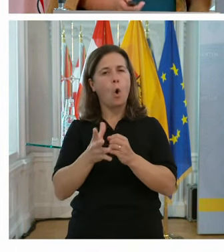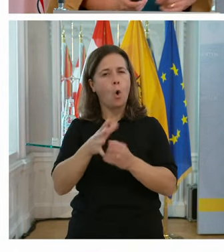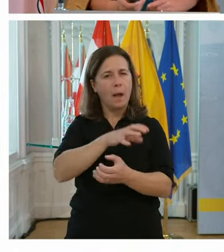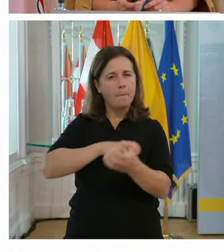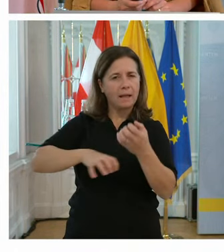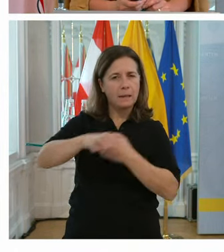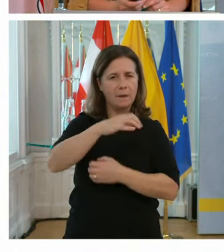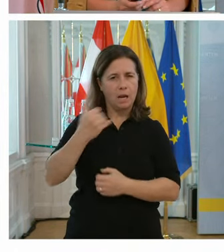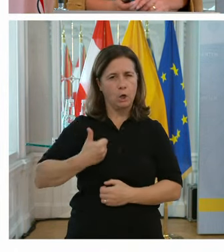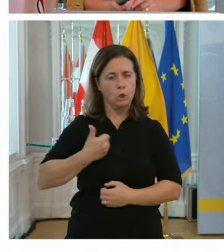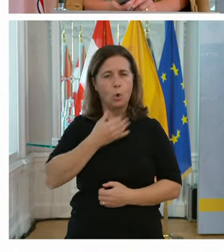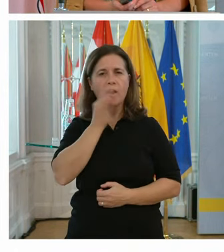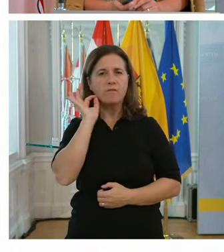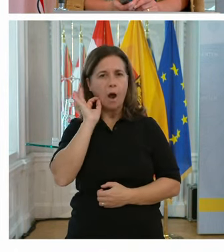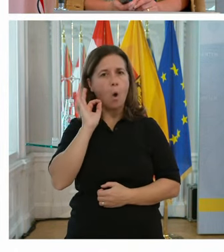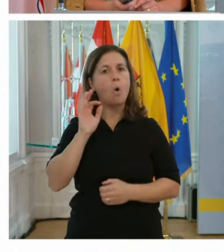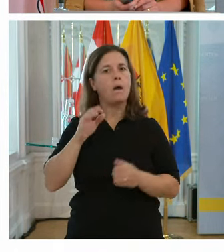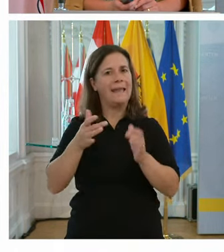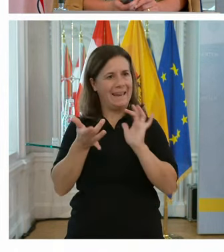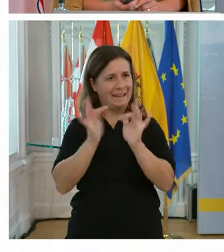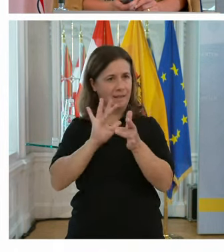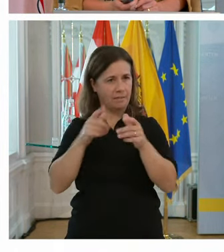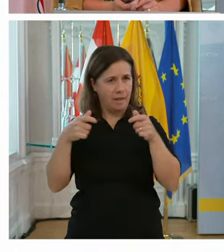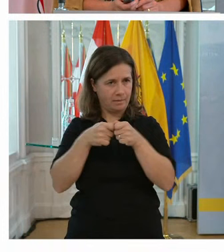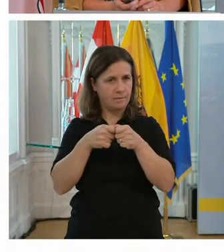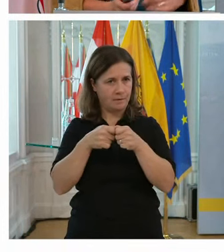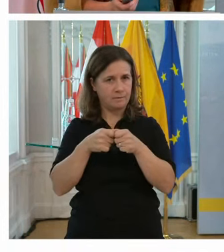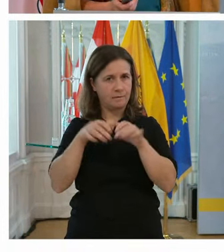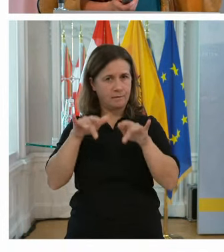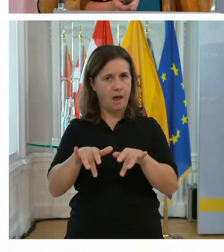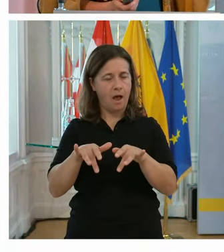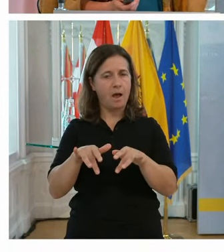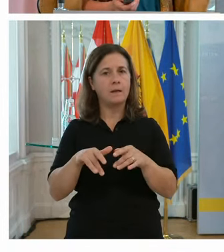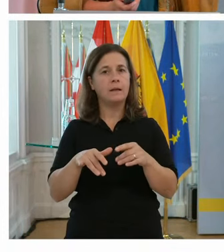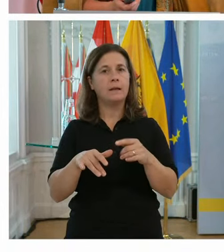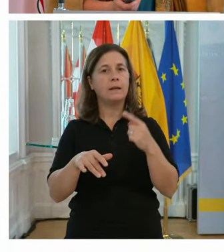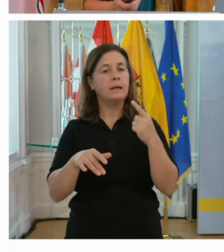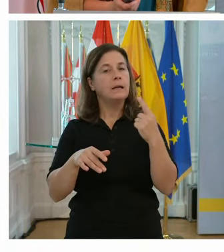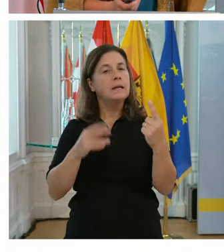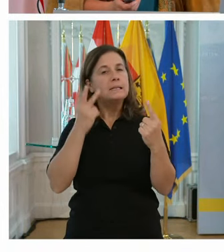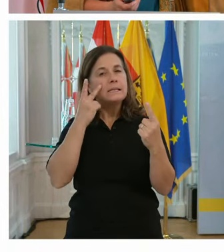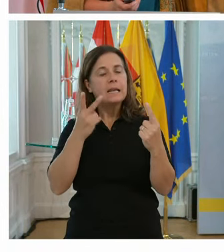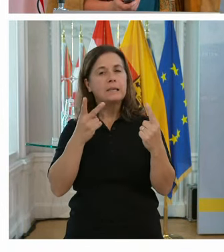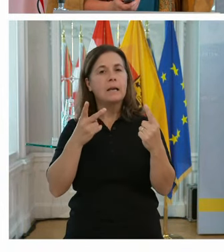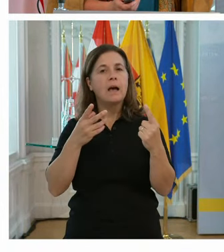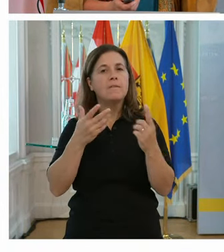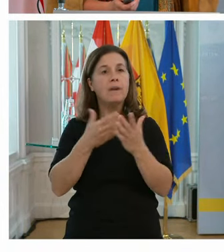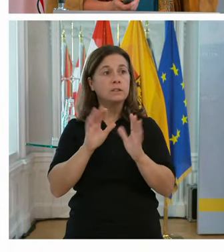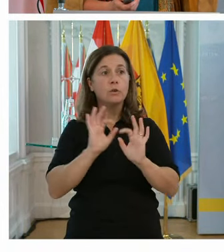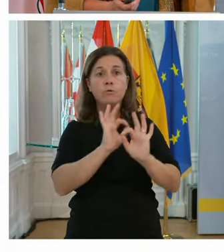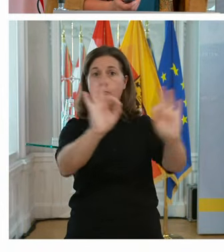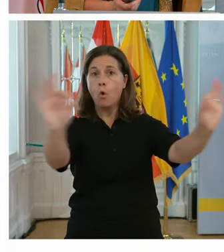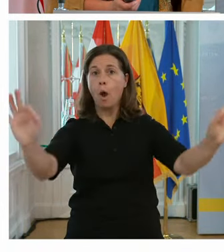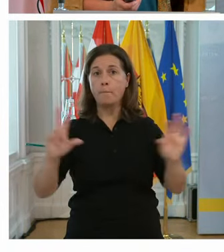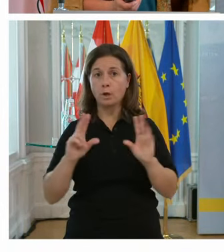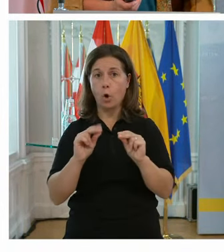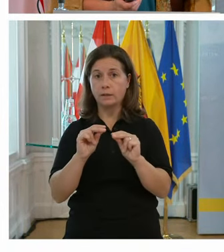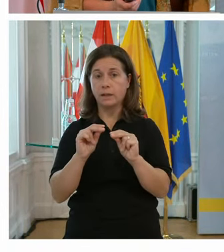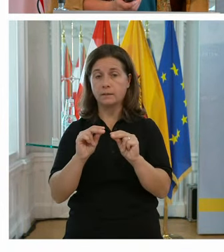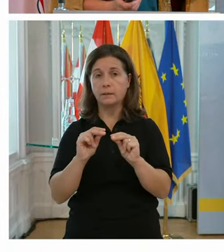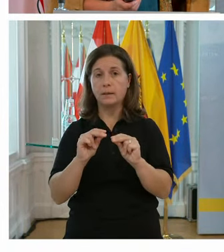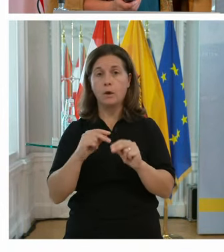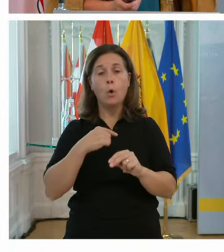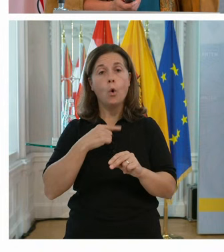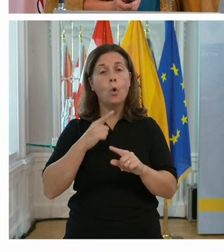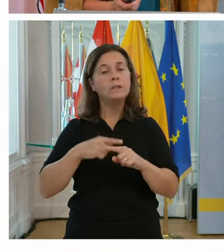Die junge Frau hat Zugang zum Internet. Sie sehen, was das alles für sie hier bedeutet. Und mir geht es